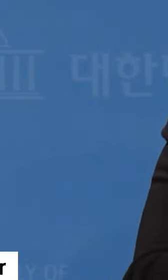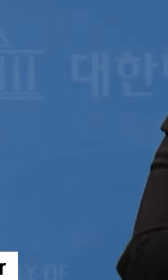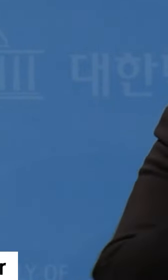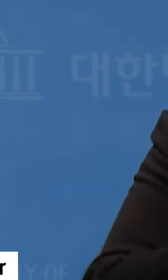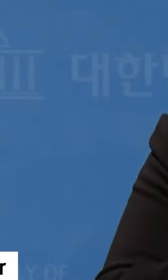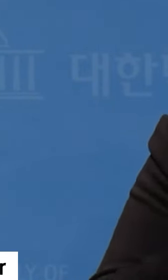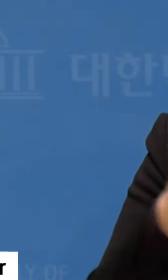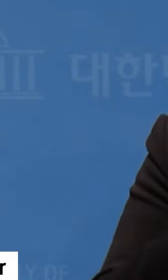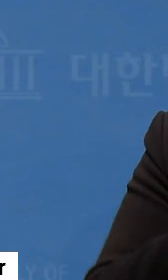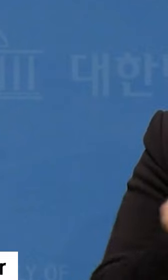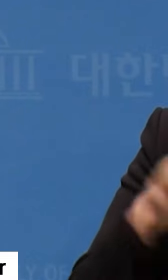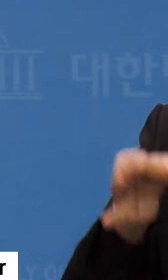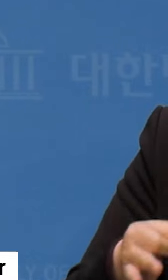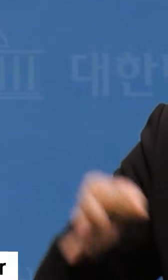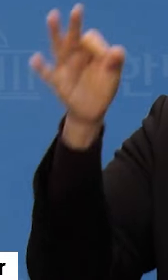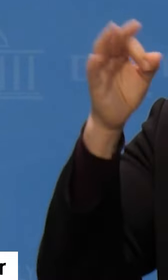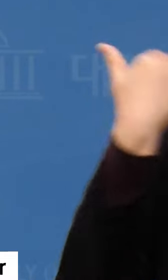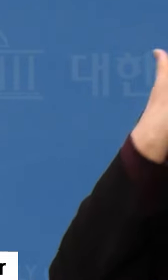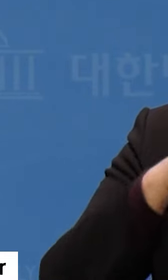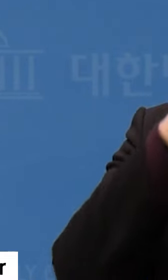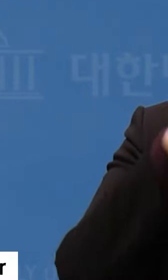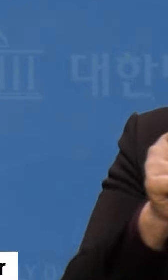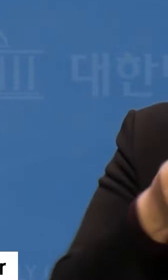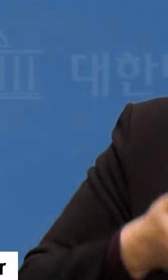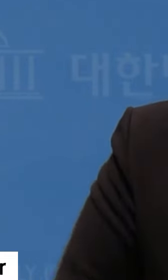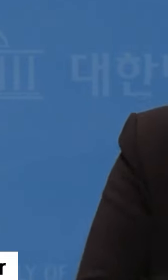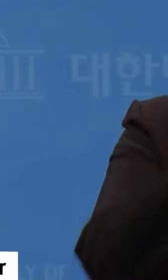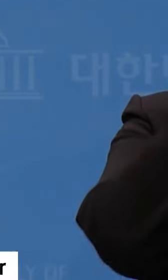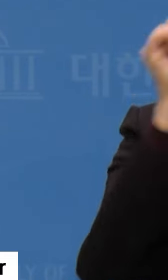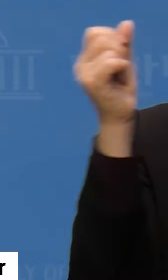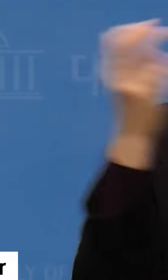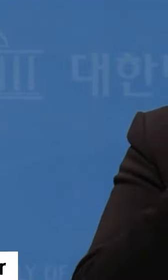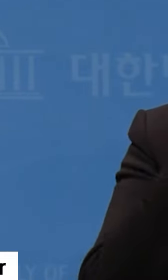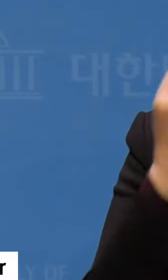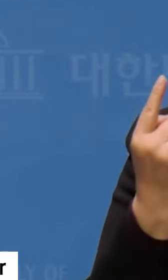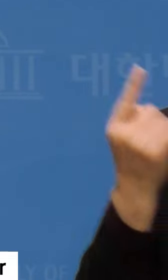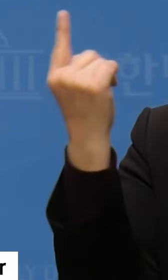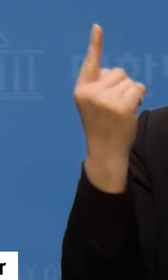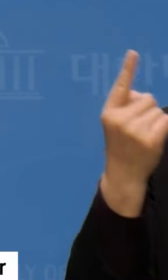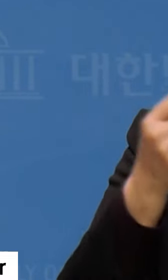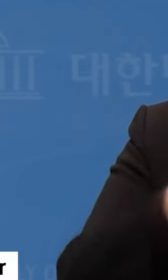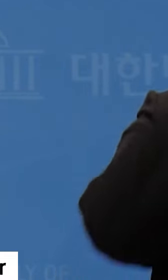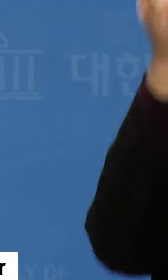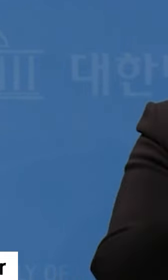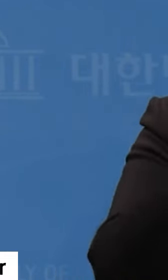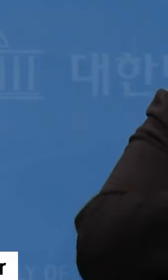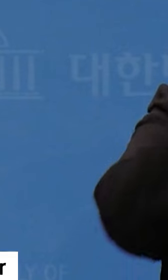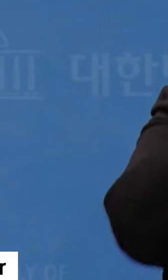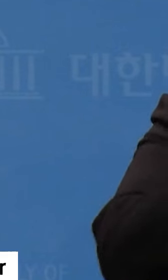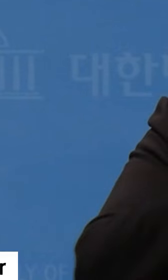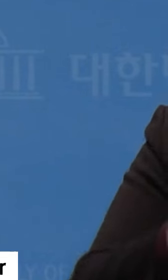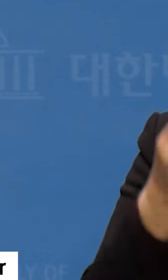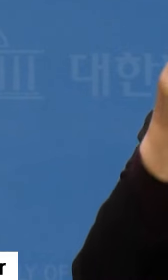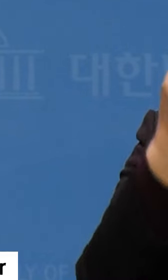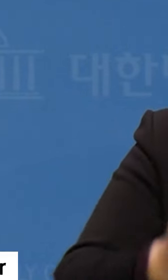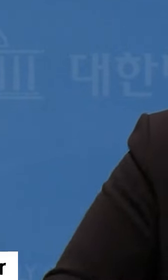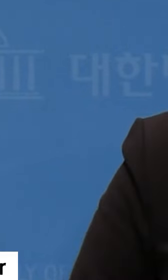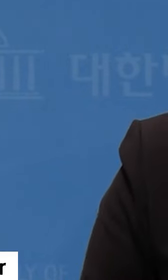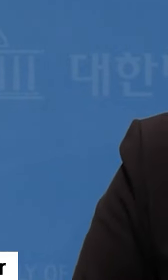물가, 전세사기, 저출생, 고령화 등 사회 곳곳에 신음소리가 끊이지